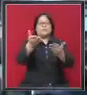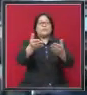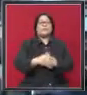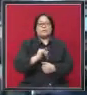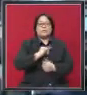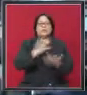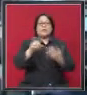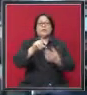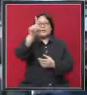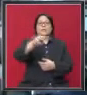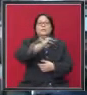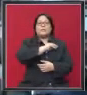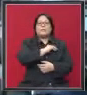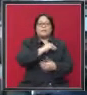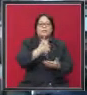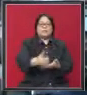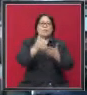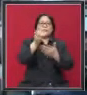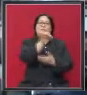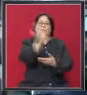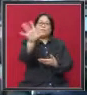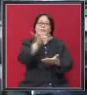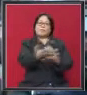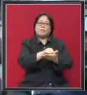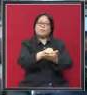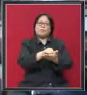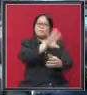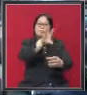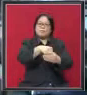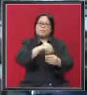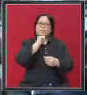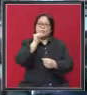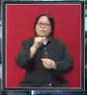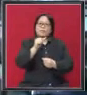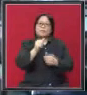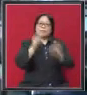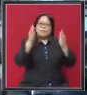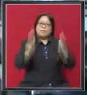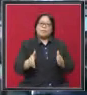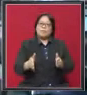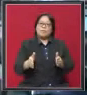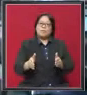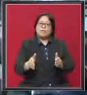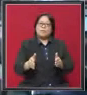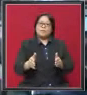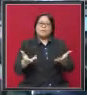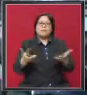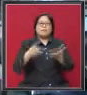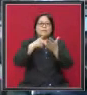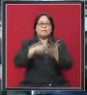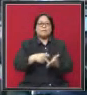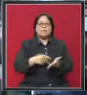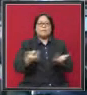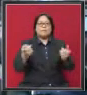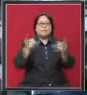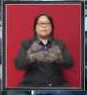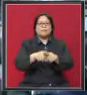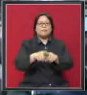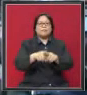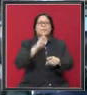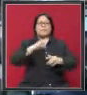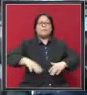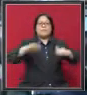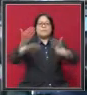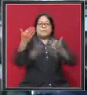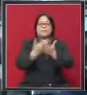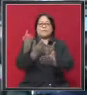okey. Saya nak bertanya kepada Menteri, bantuan one-off ni termasuk tak pada mereka yang terkesan akibat